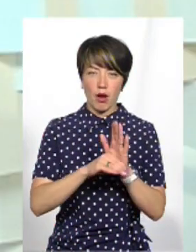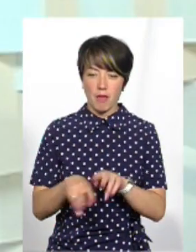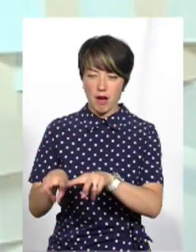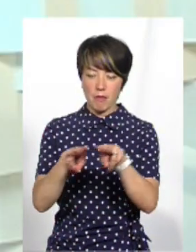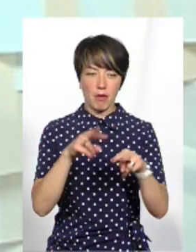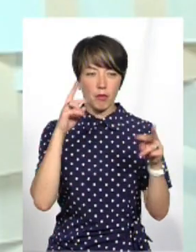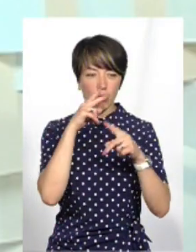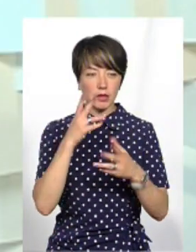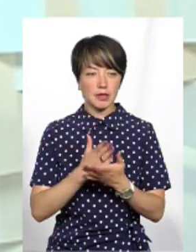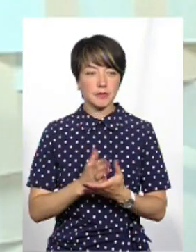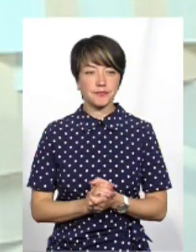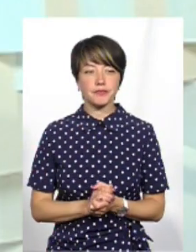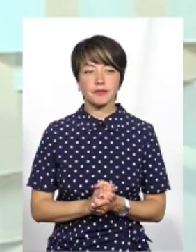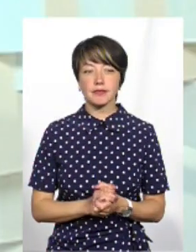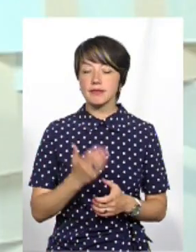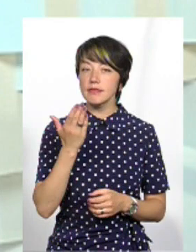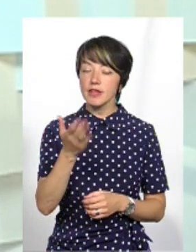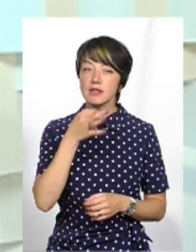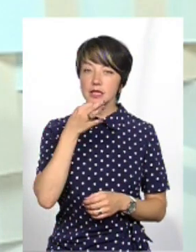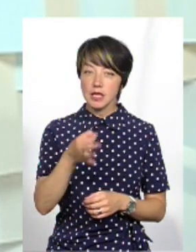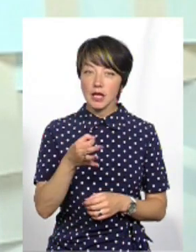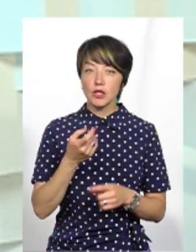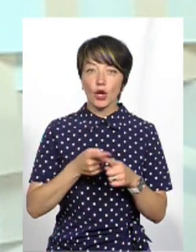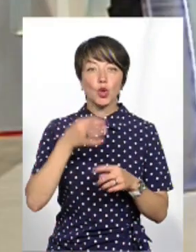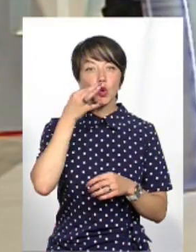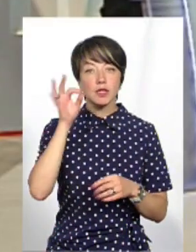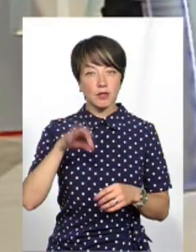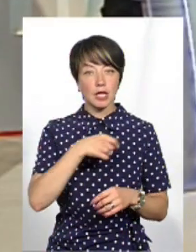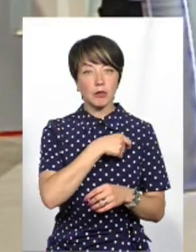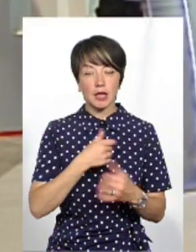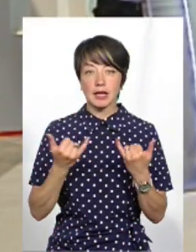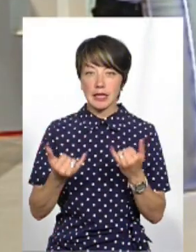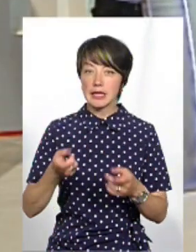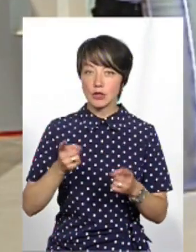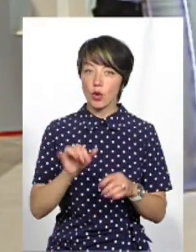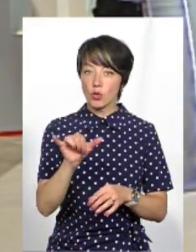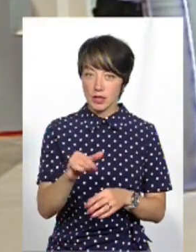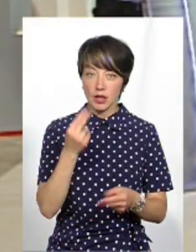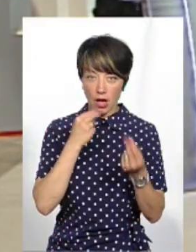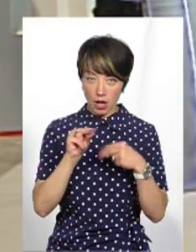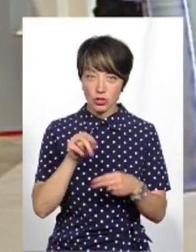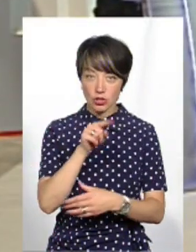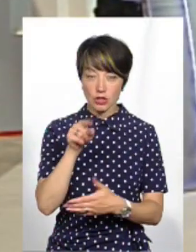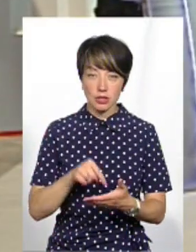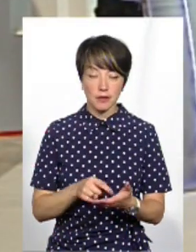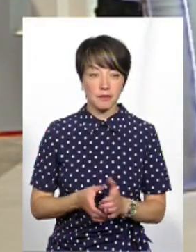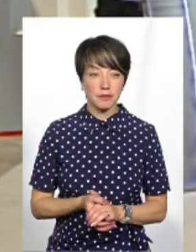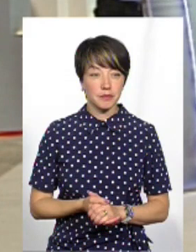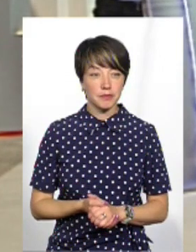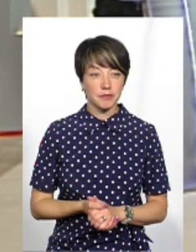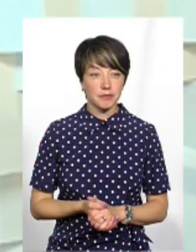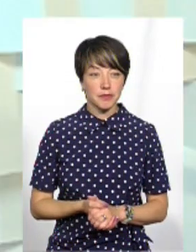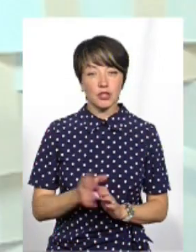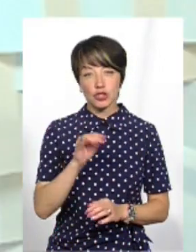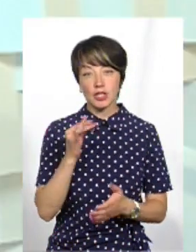програмах. Ви сказали про всіх, а те, що стосується уже досвідчених депутатів, нині діючих, у них з цим краще? Бо ж вже мають досвід,